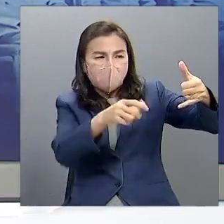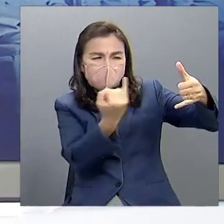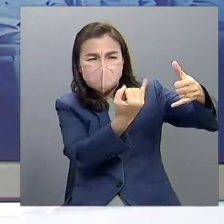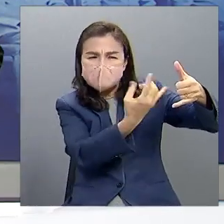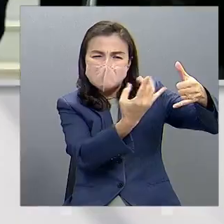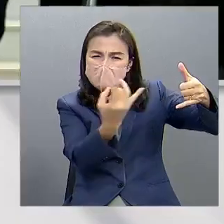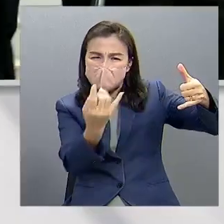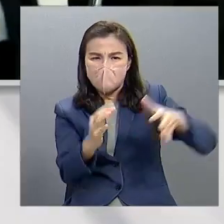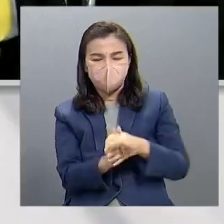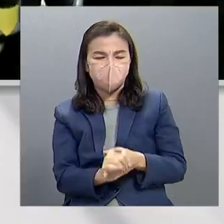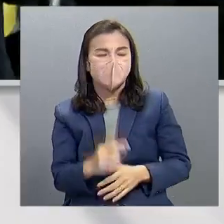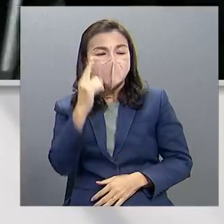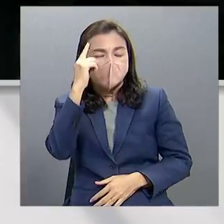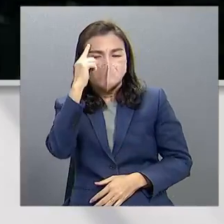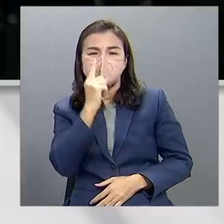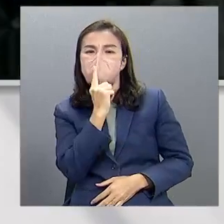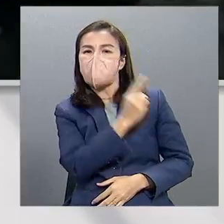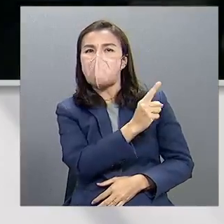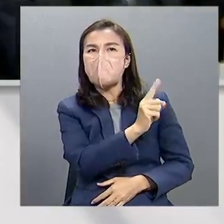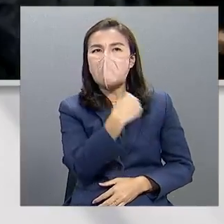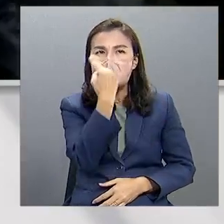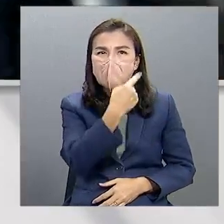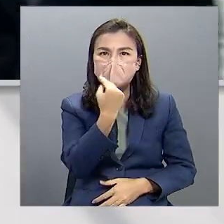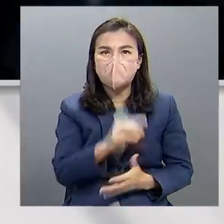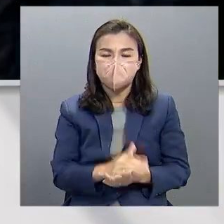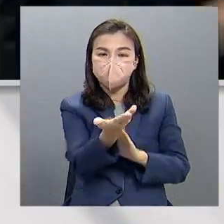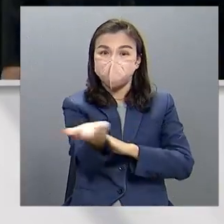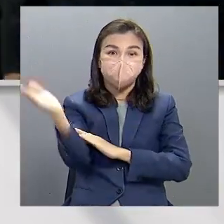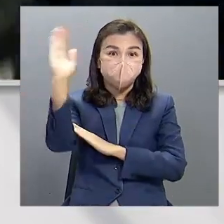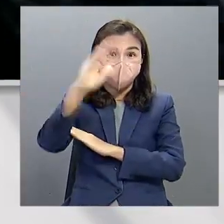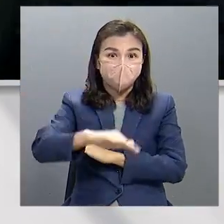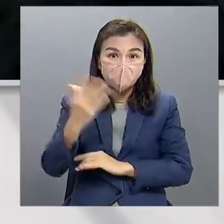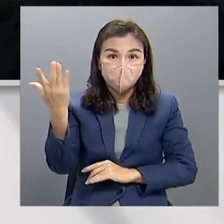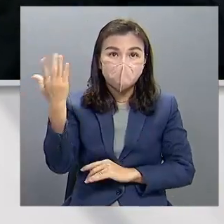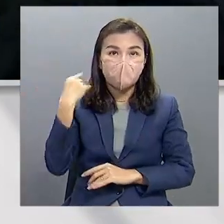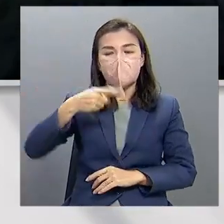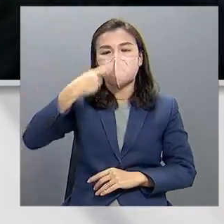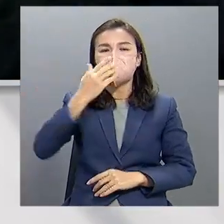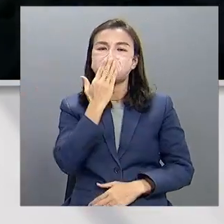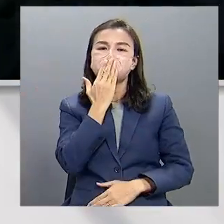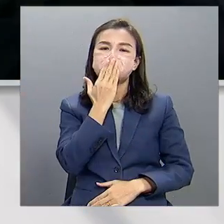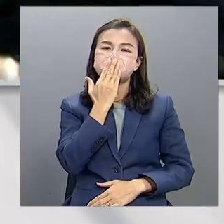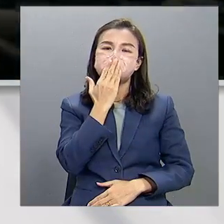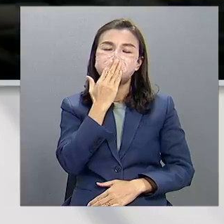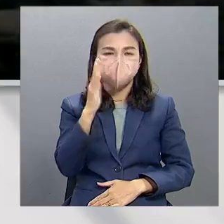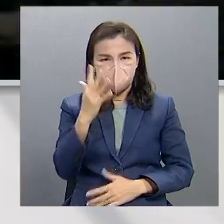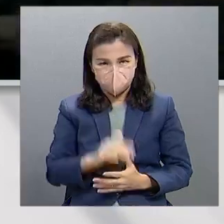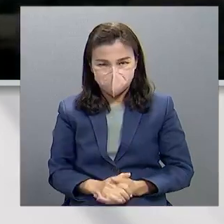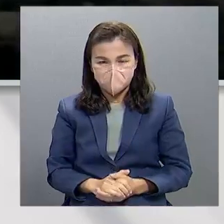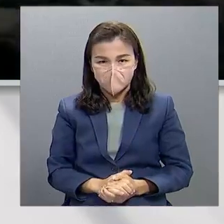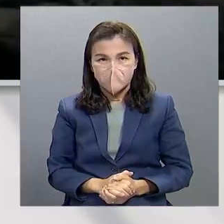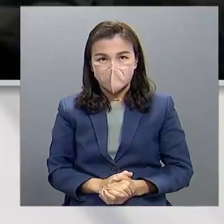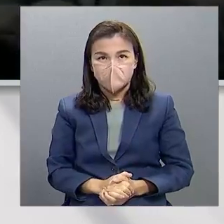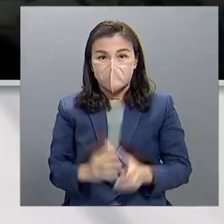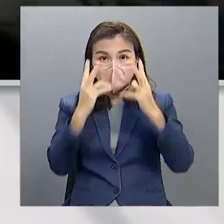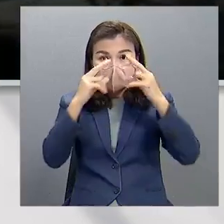เพราะว่าคนที่ถูกเขย่าตลอดทั้งวันเมื่อวานนี้ไม่พูดไม่จาเรื่องการเมืองเรียกว่าพลเอกประยุทธ์จันทร์โอช